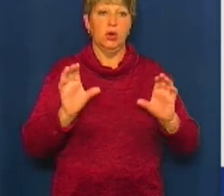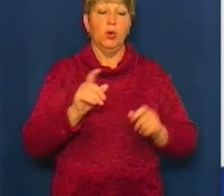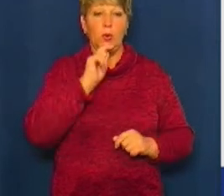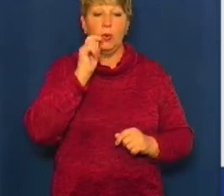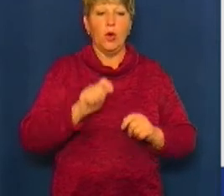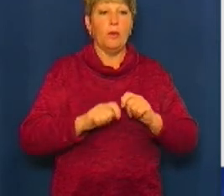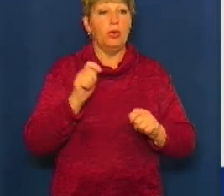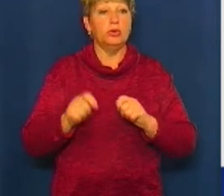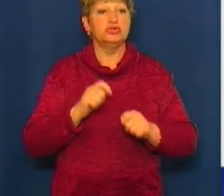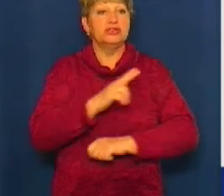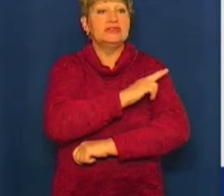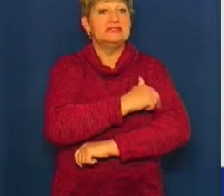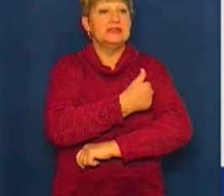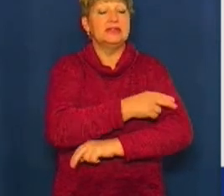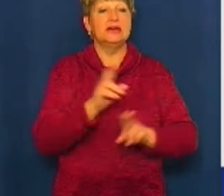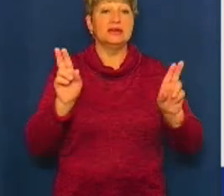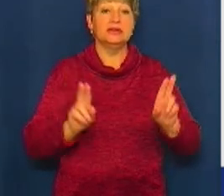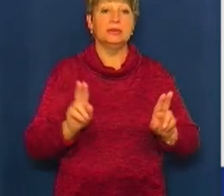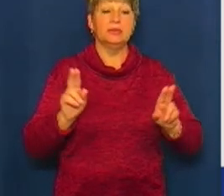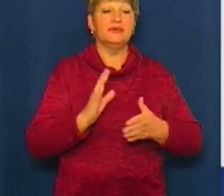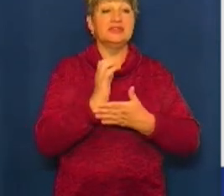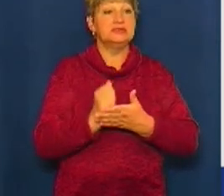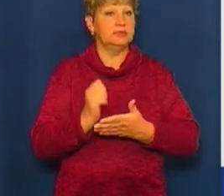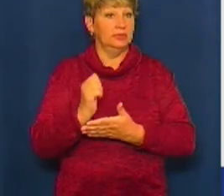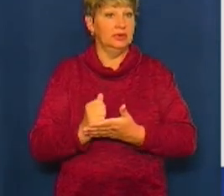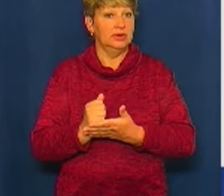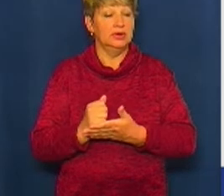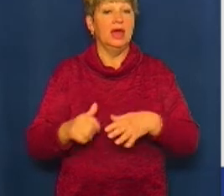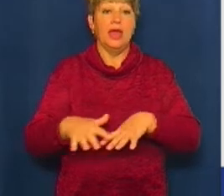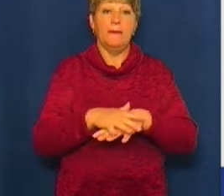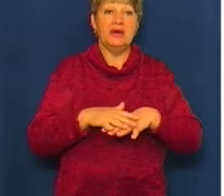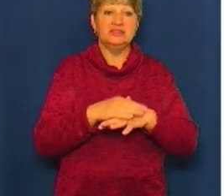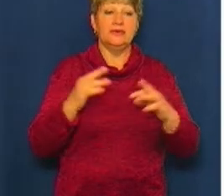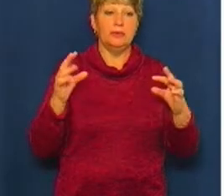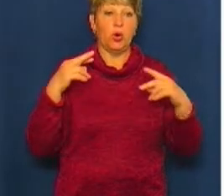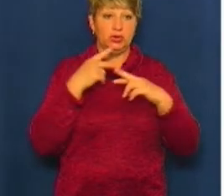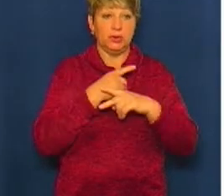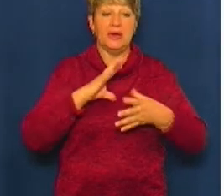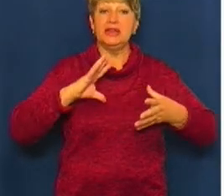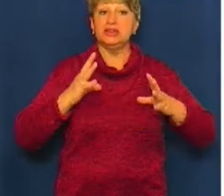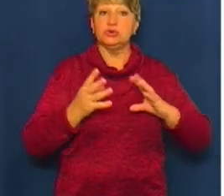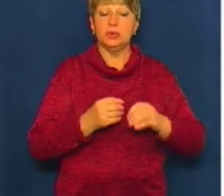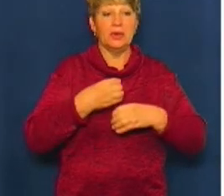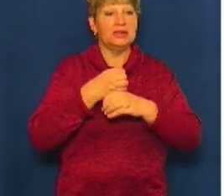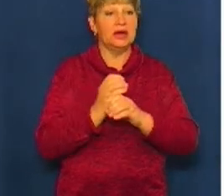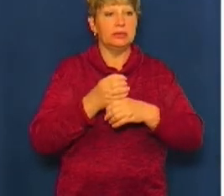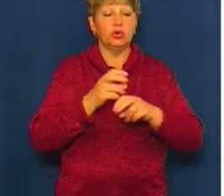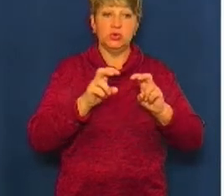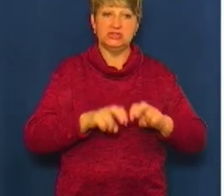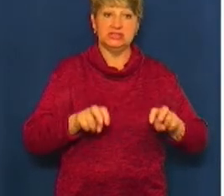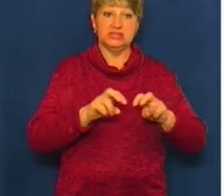правил і норм щодо запобігання інфекційним захворюванням та масовим отруєнням. Результати лабораторних досліджень